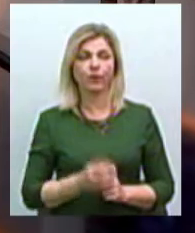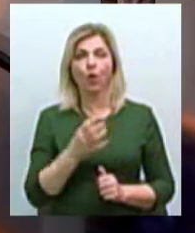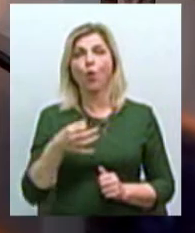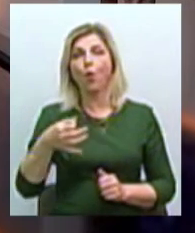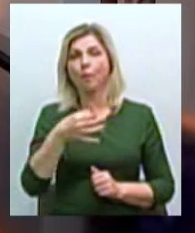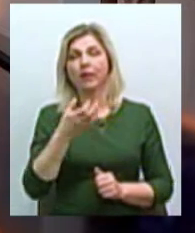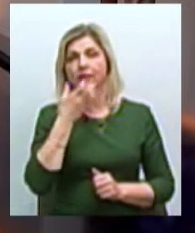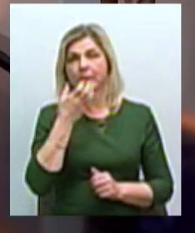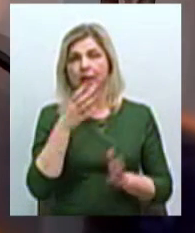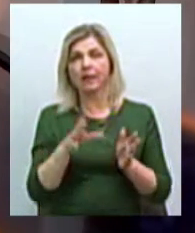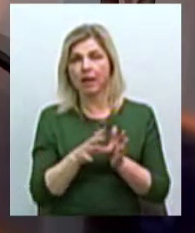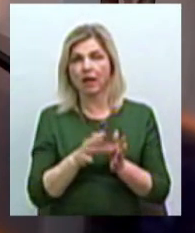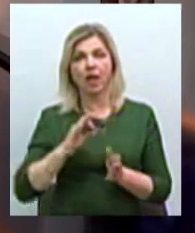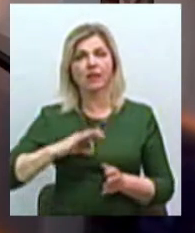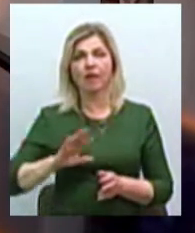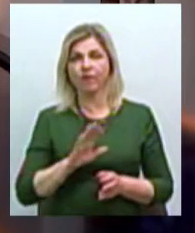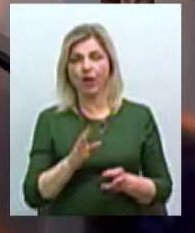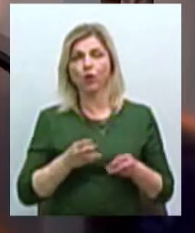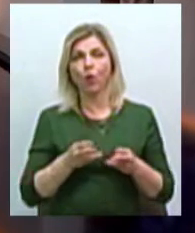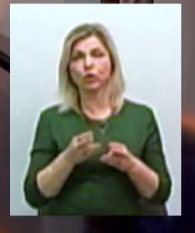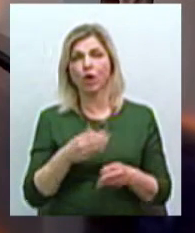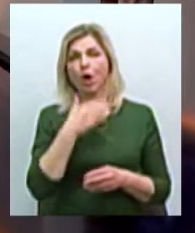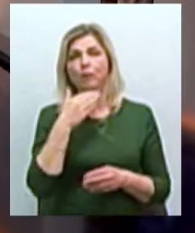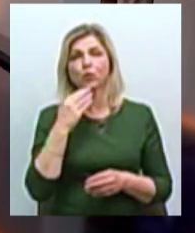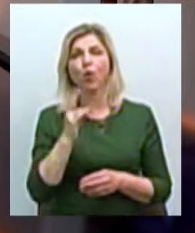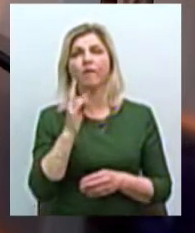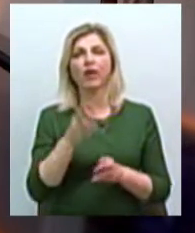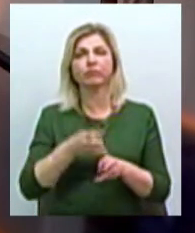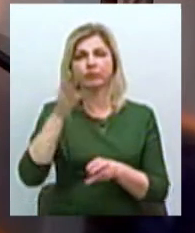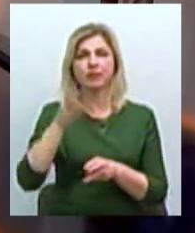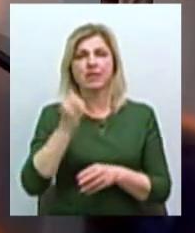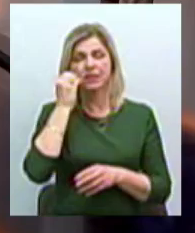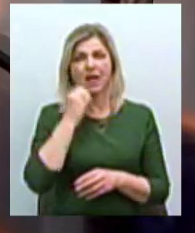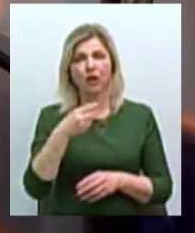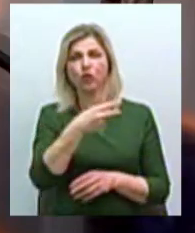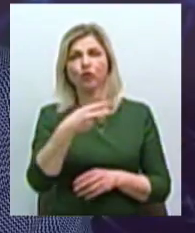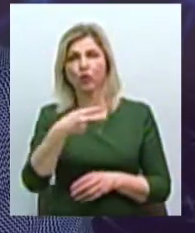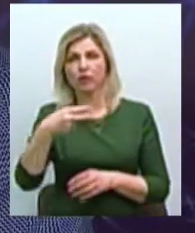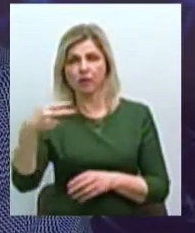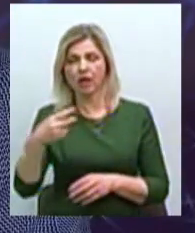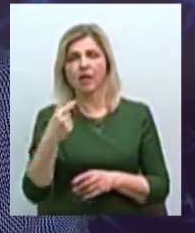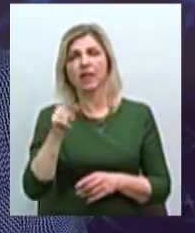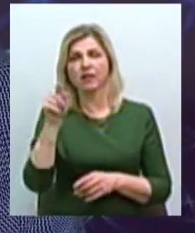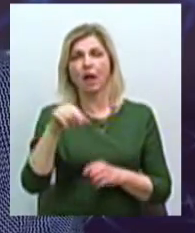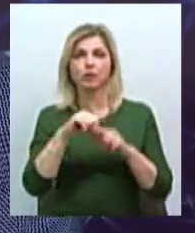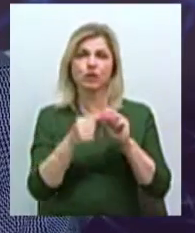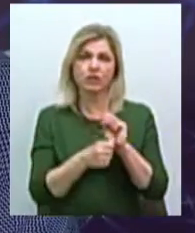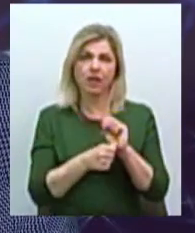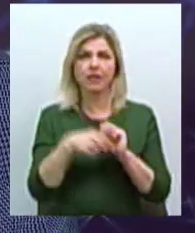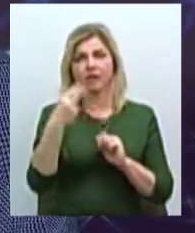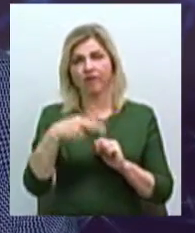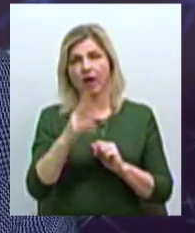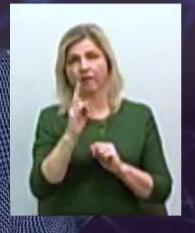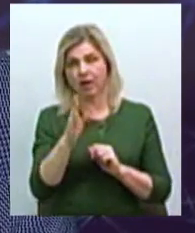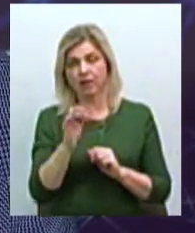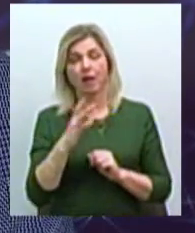Облтеплоэнерго невыгодно отапливать так называемые многоквартирные старые двухэтажки, в которых, по сути, там 16-20 квартир в каждой. И